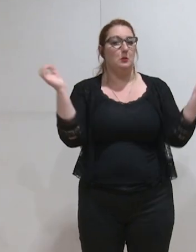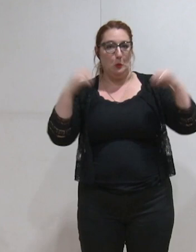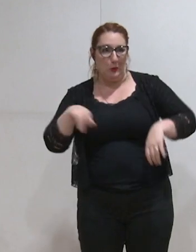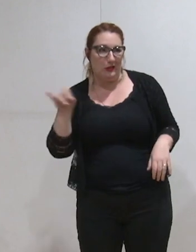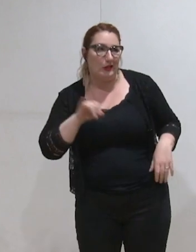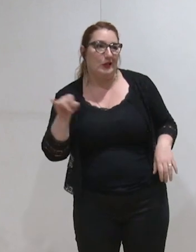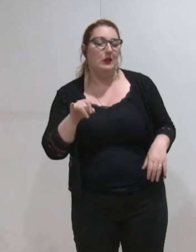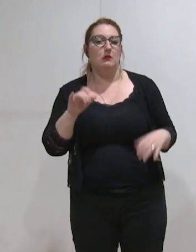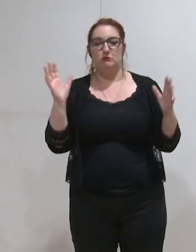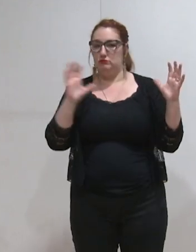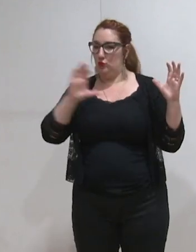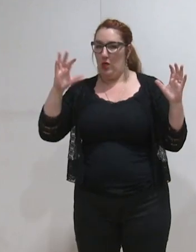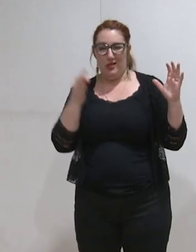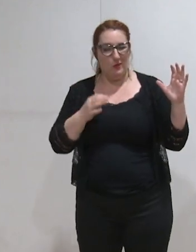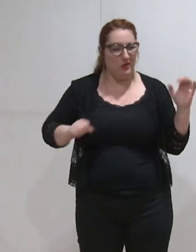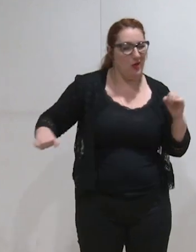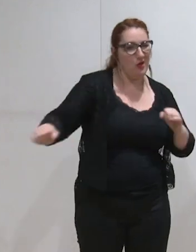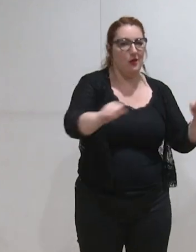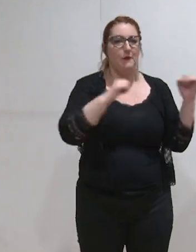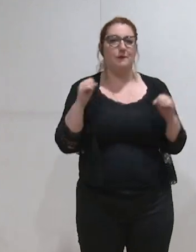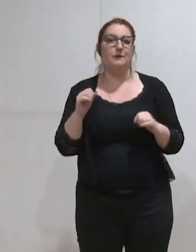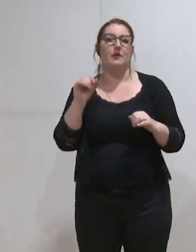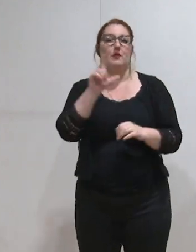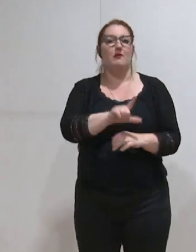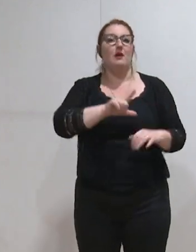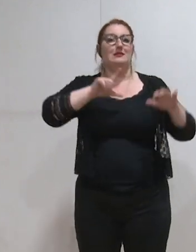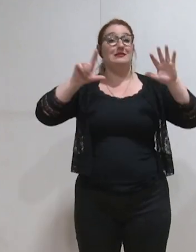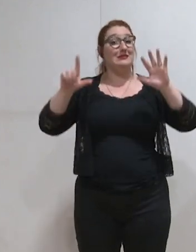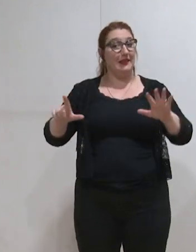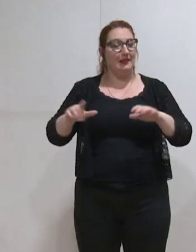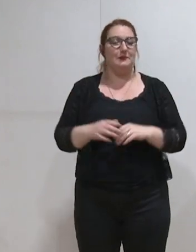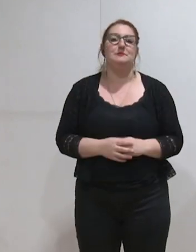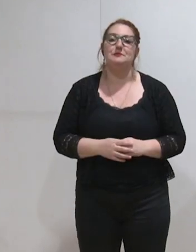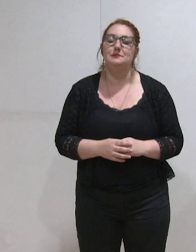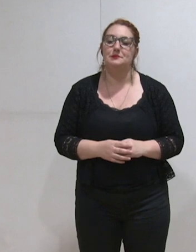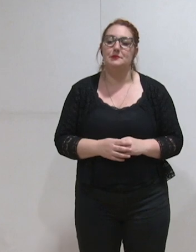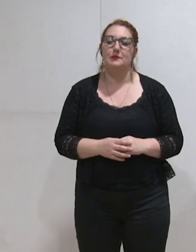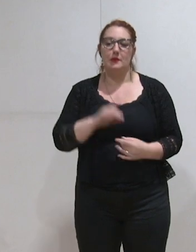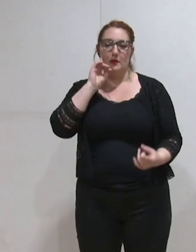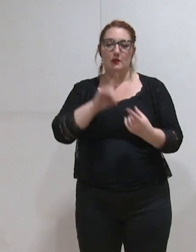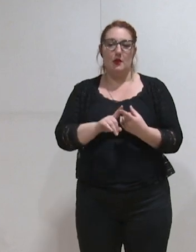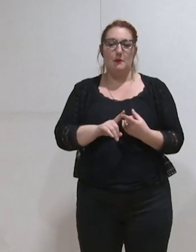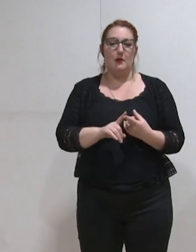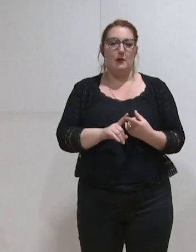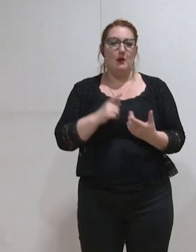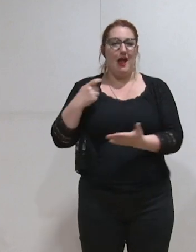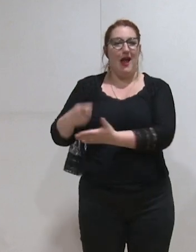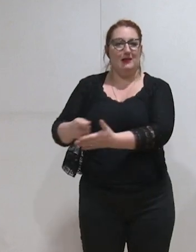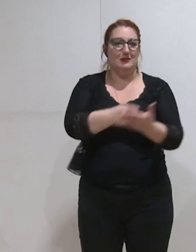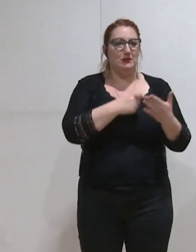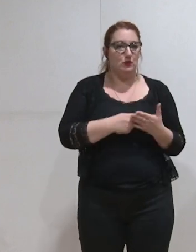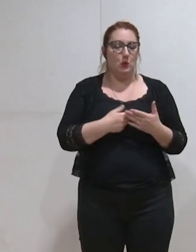pour unanimité la 27 porte sur différentes acquisitions et